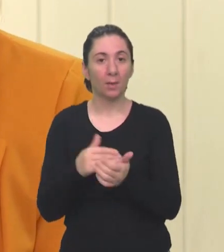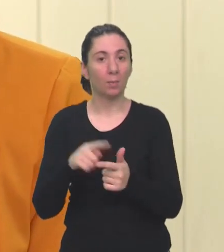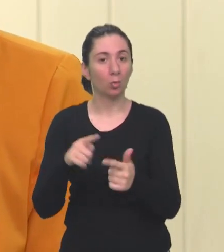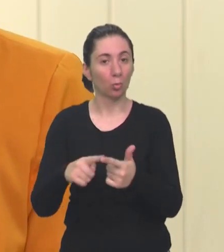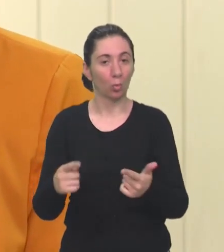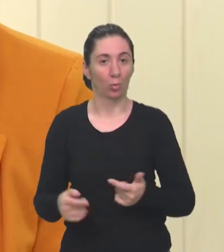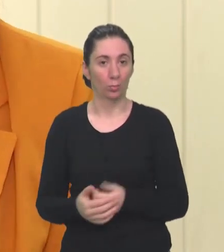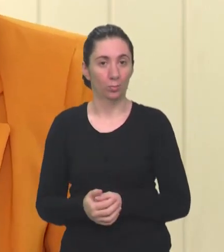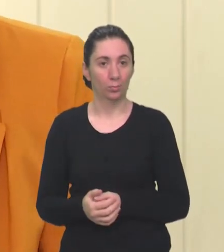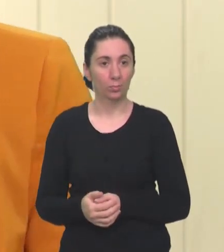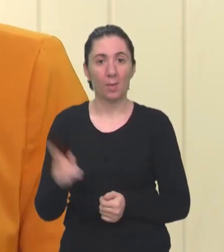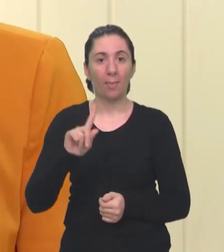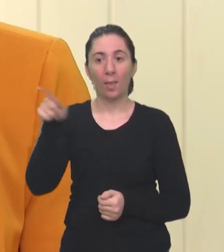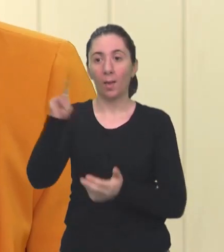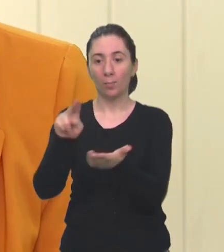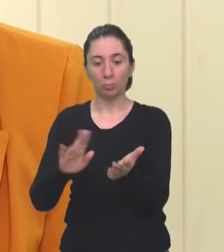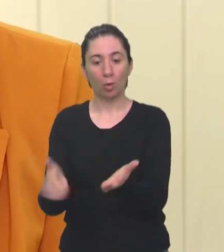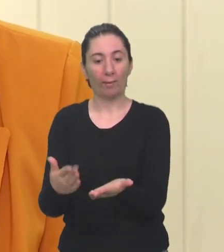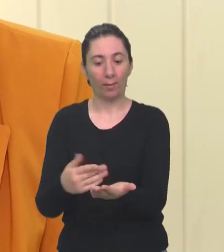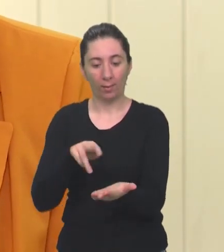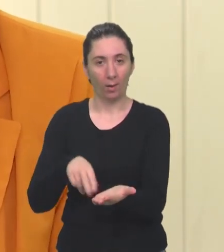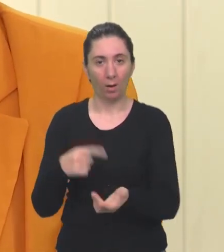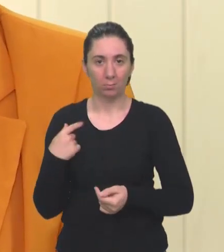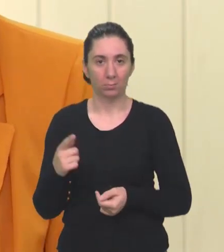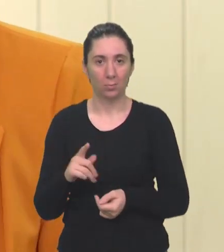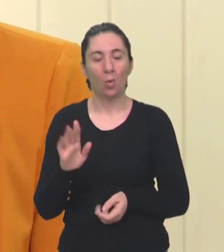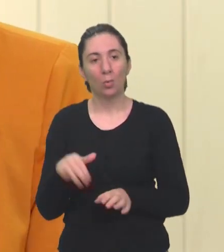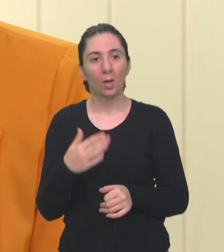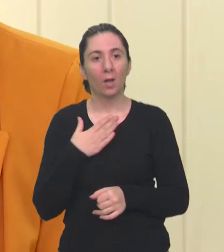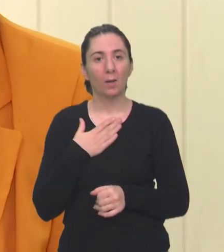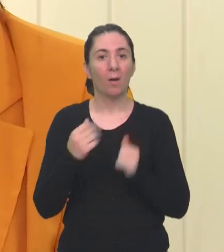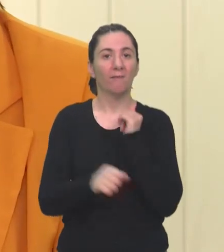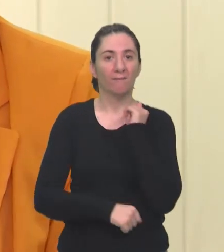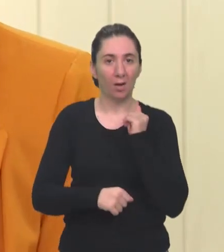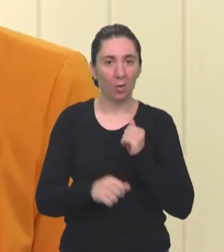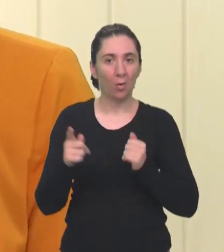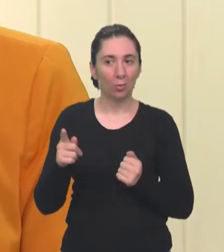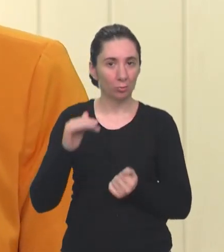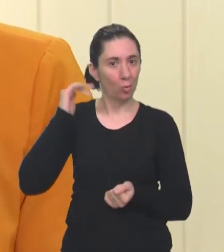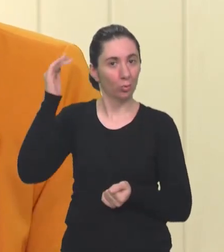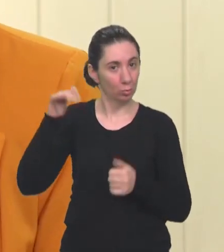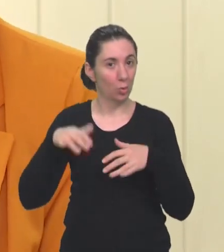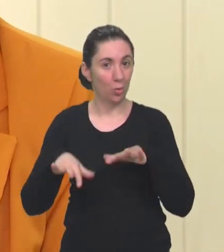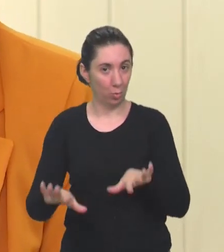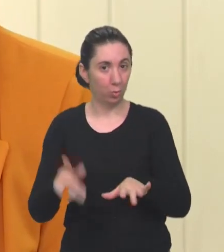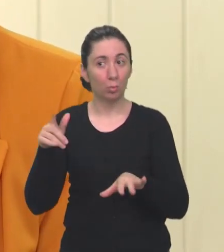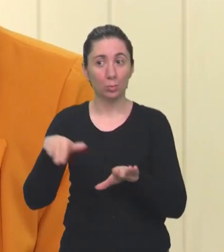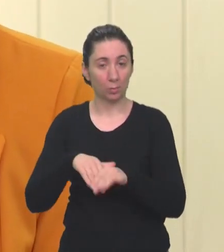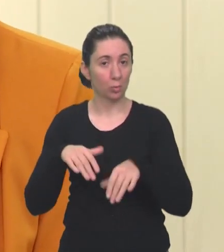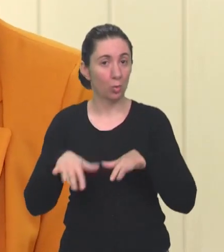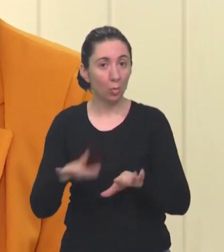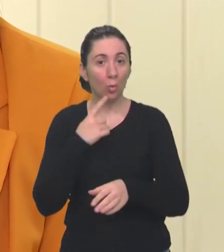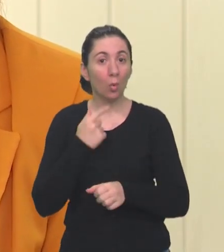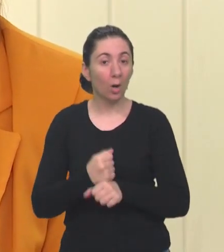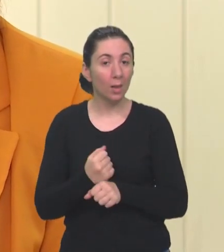treba to i to, ne ono što ste pročitali u knjigama. I onda imate fakultet, to su već odrasli ljudi, to su već zaposleni ljudi